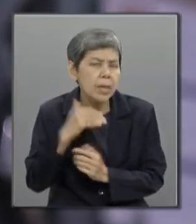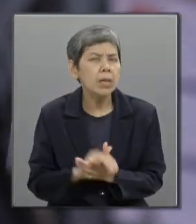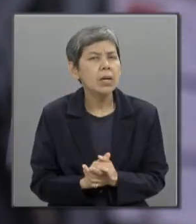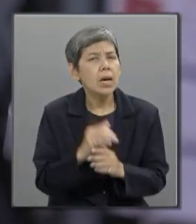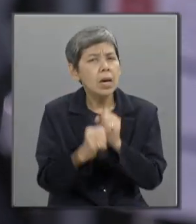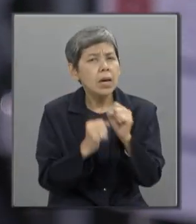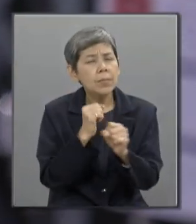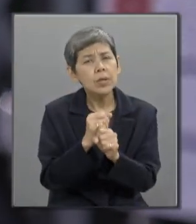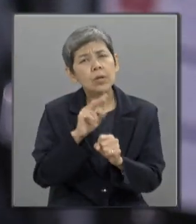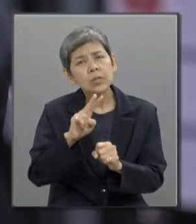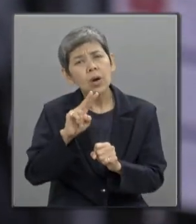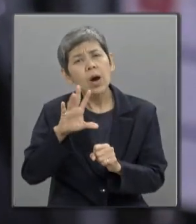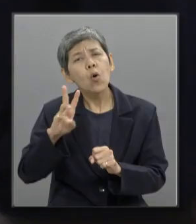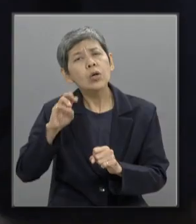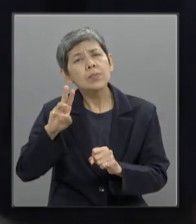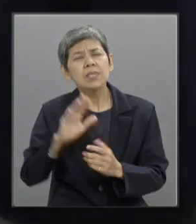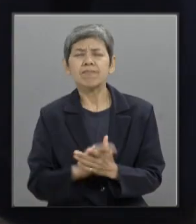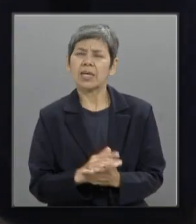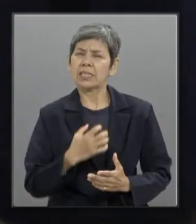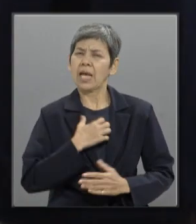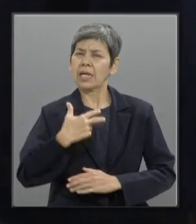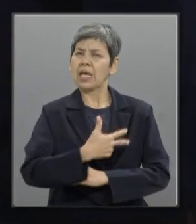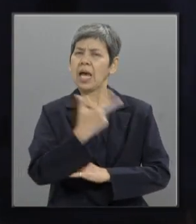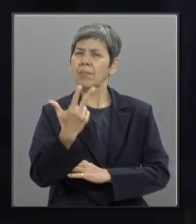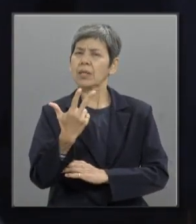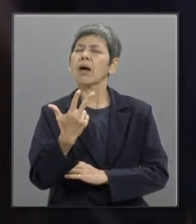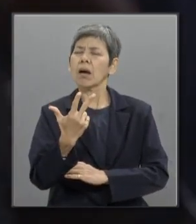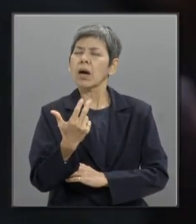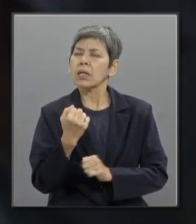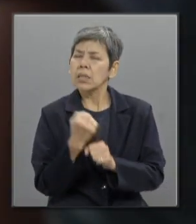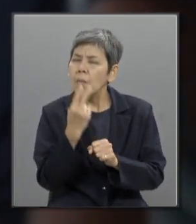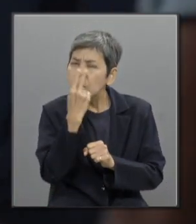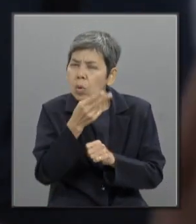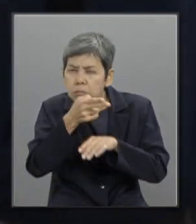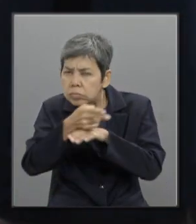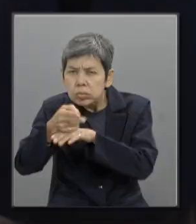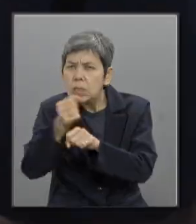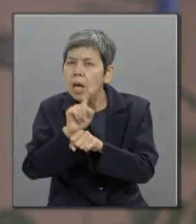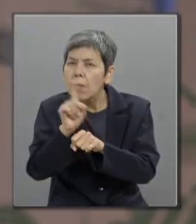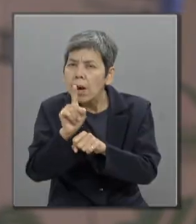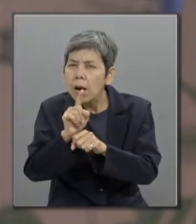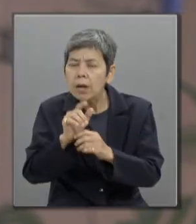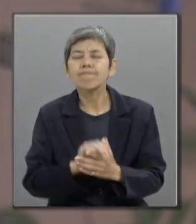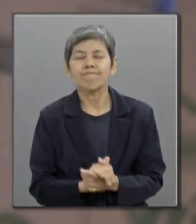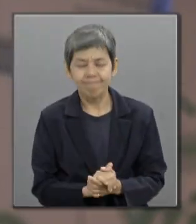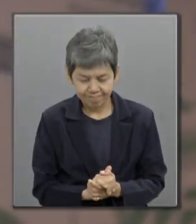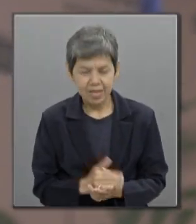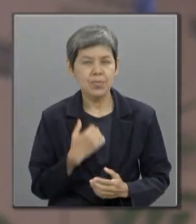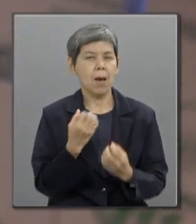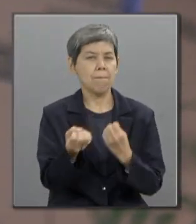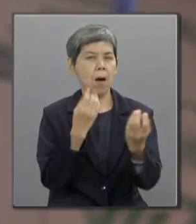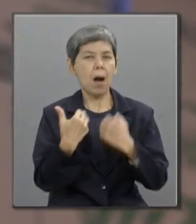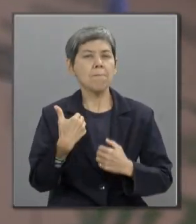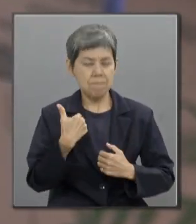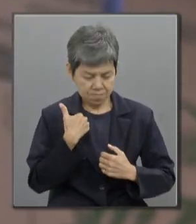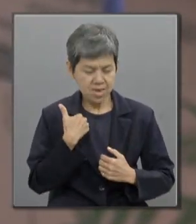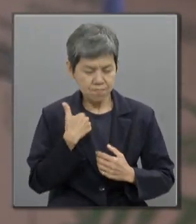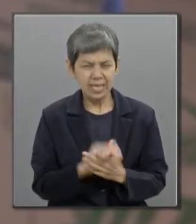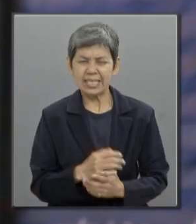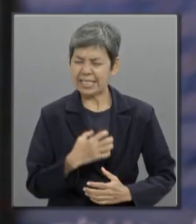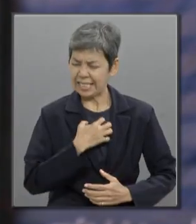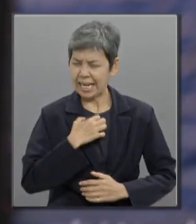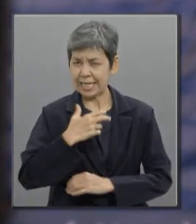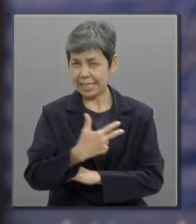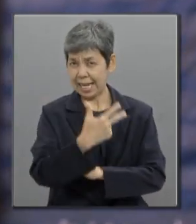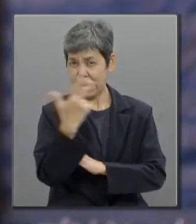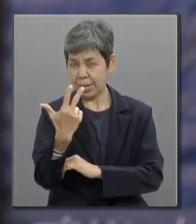ปี2564อยากให้ไทย PBS เกาะติดสถานการณ์ใดบ้างซึ่งผู้ชมตอบตรงกันว่าอยากให้ไท